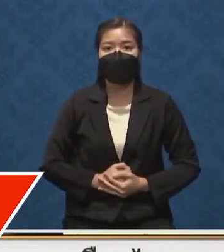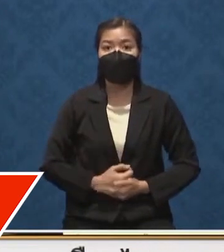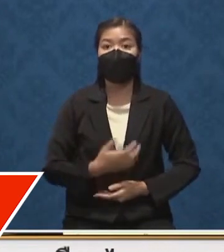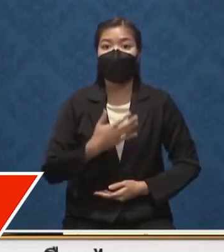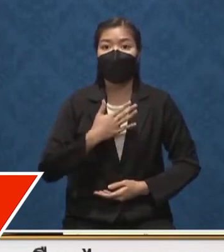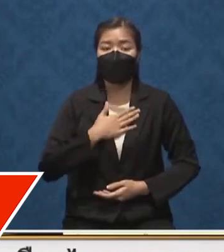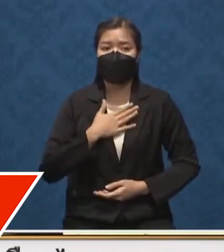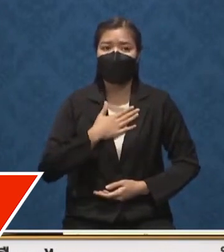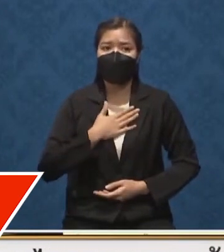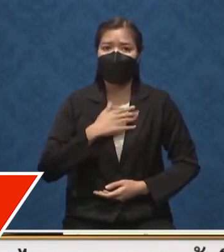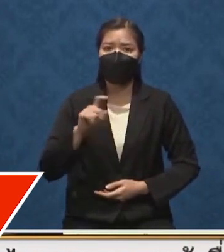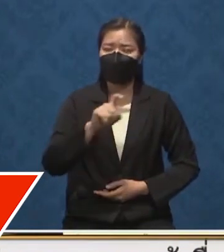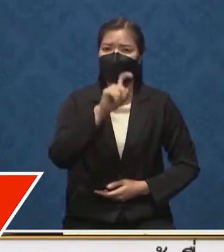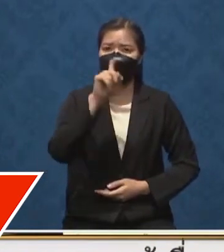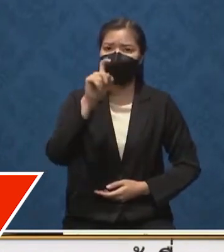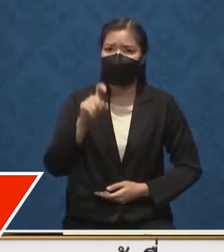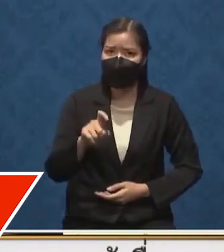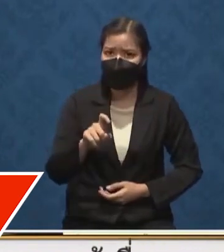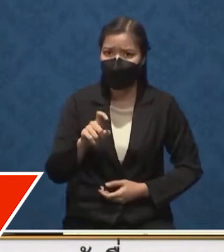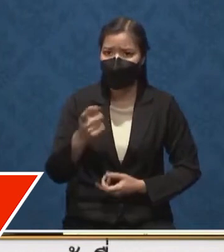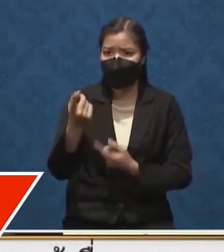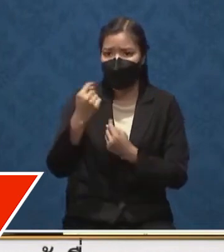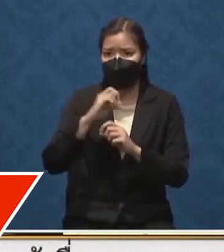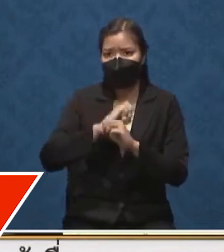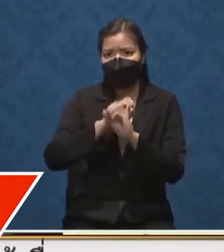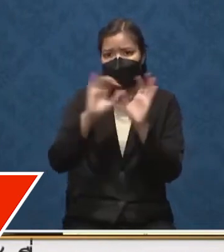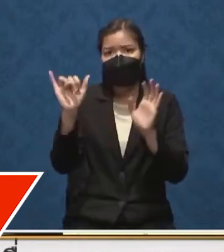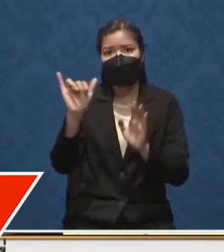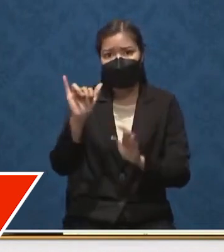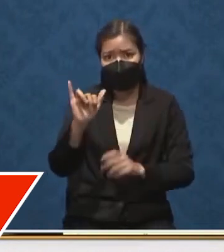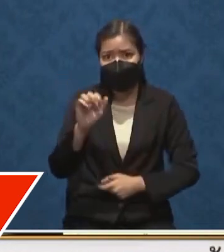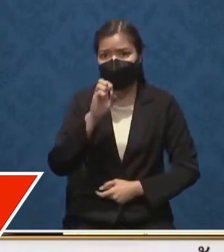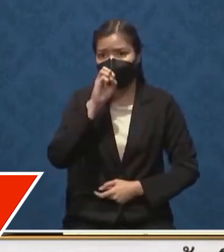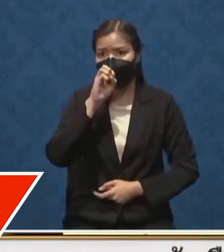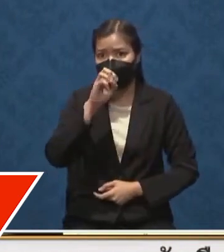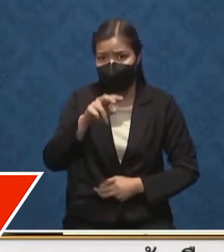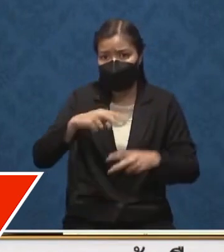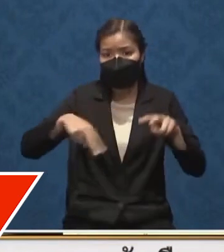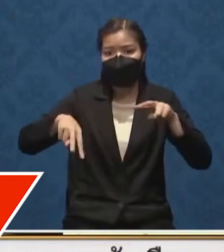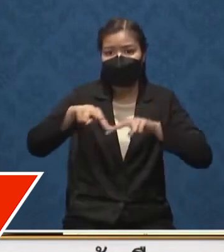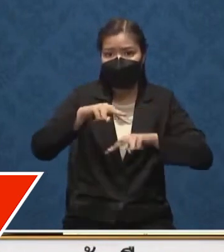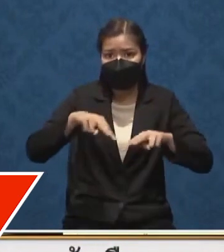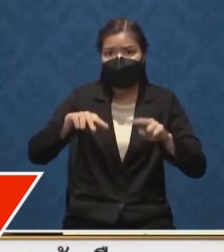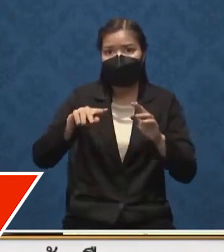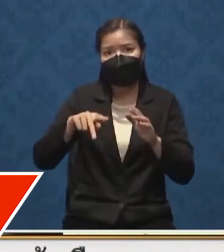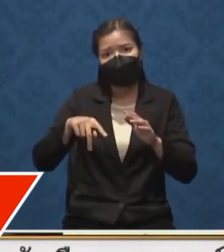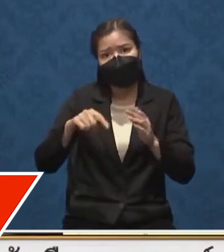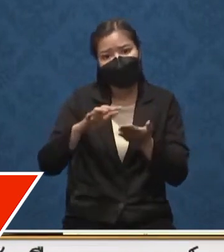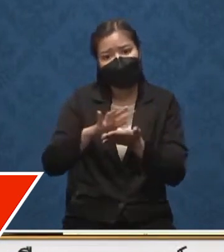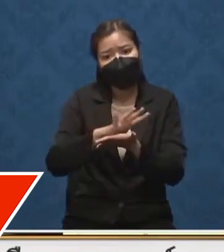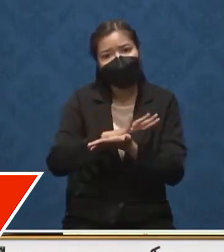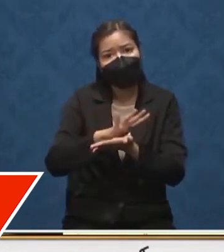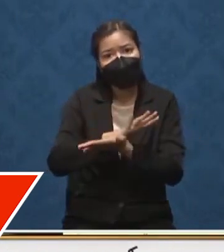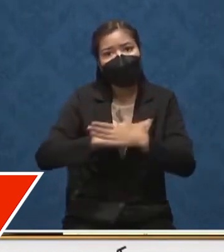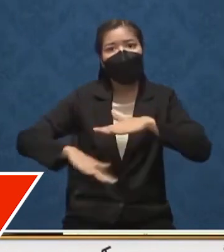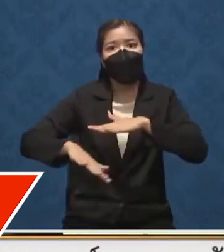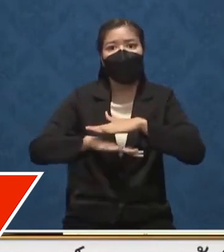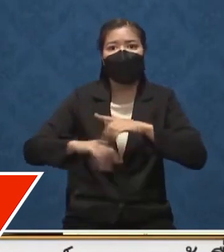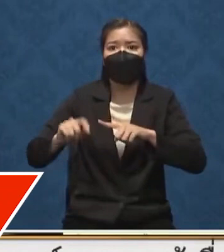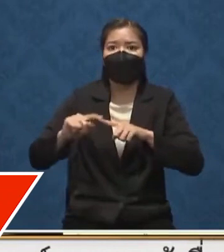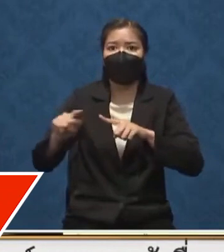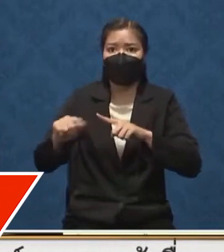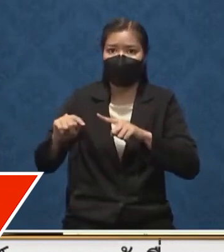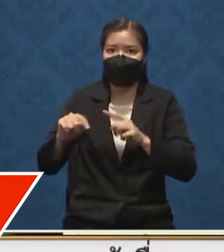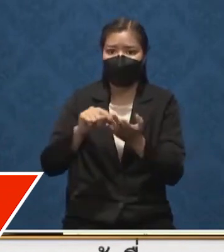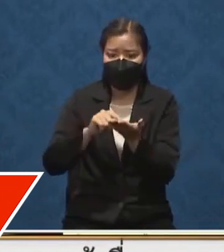ครับท่านว่าท่านได้สั่งให้มีการตรวจสอบความถูกต้องของเอกสารที่นำมาสู่